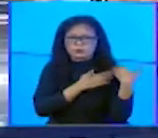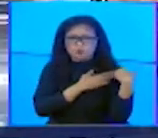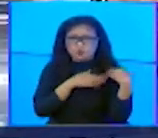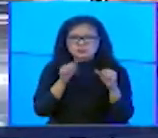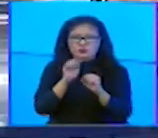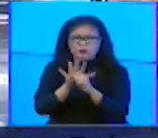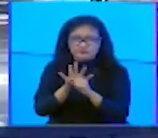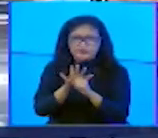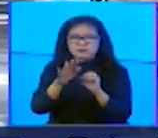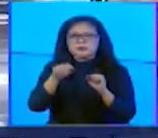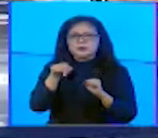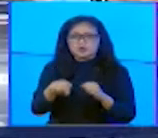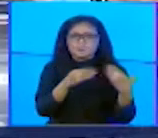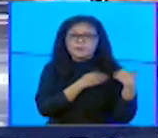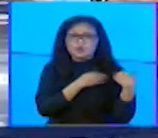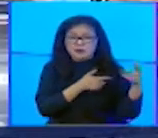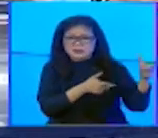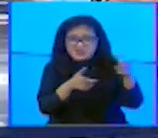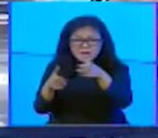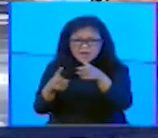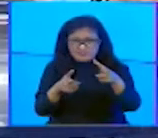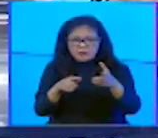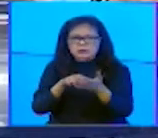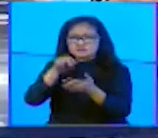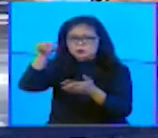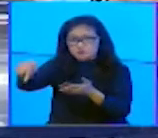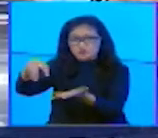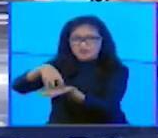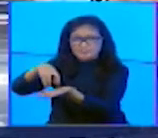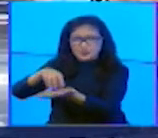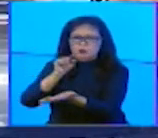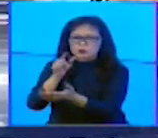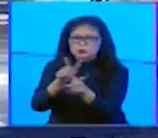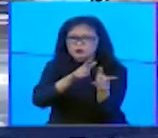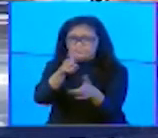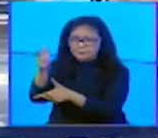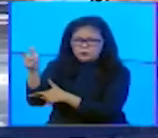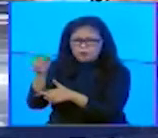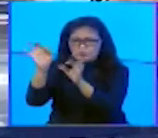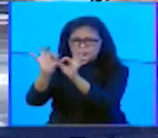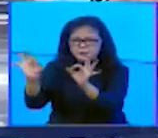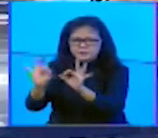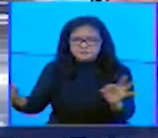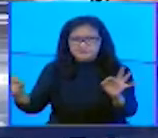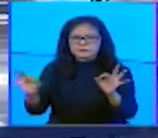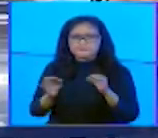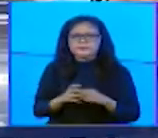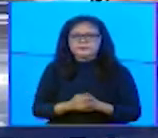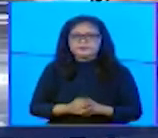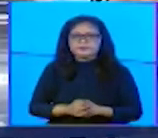petugas dengan protokol COVID-19. Petugas damkar juga terjun ke lokasi untuk menyemprot disinfektan.